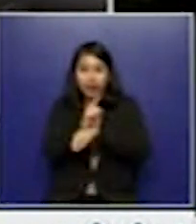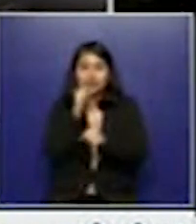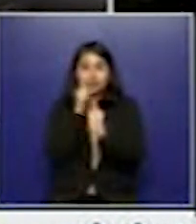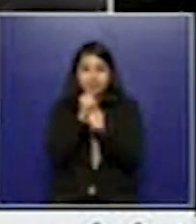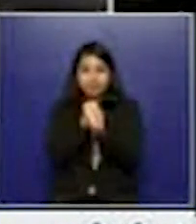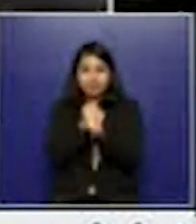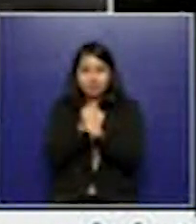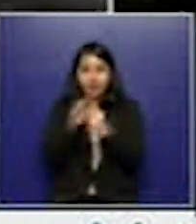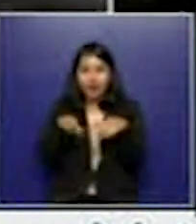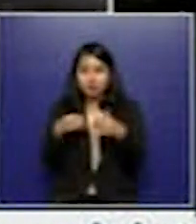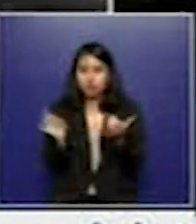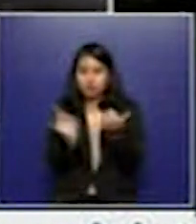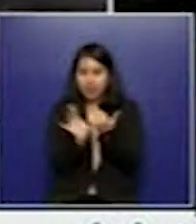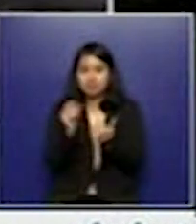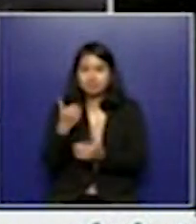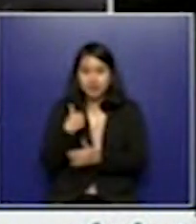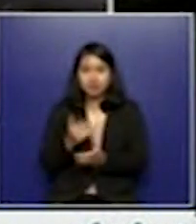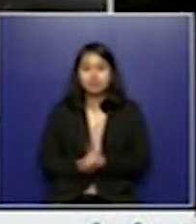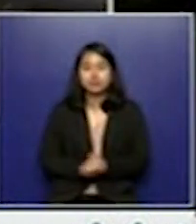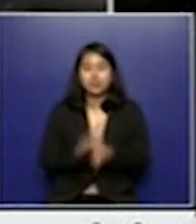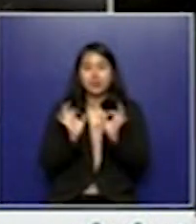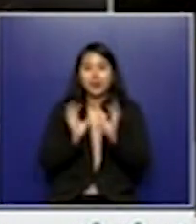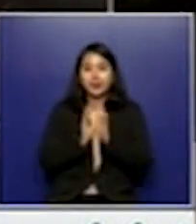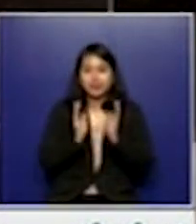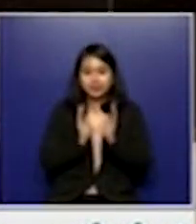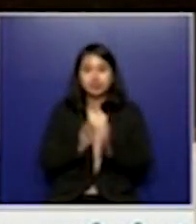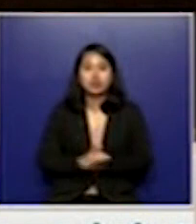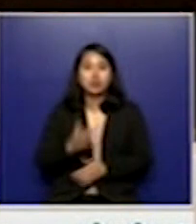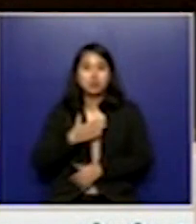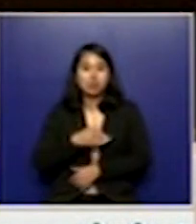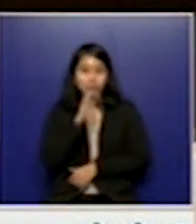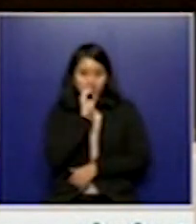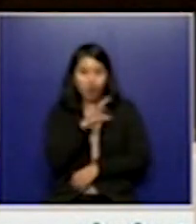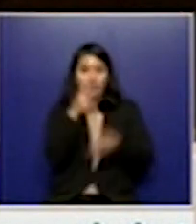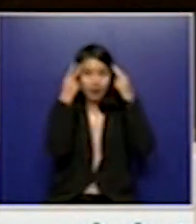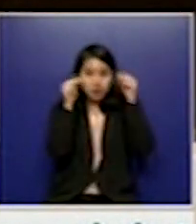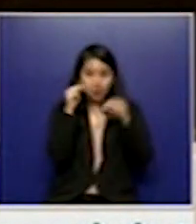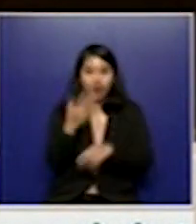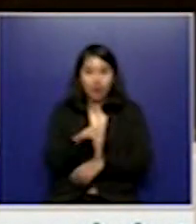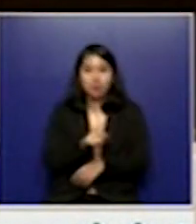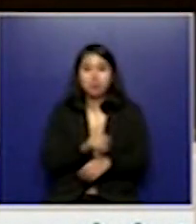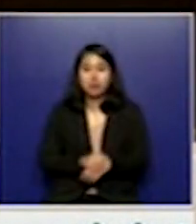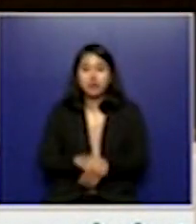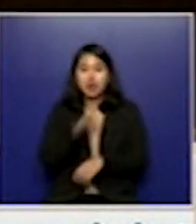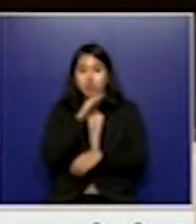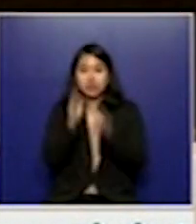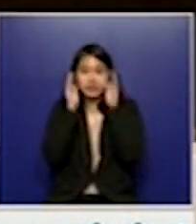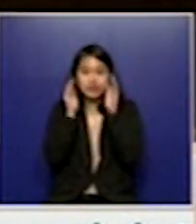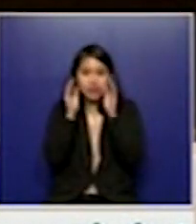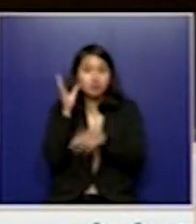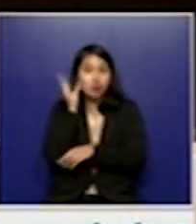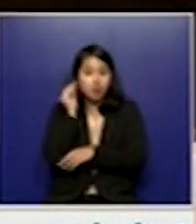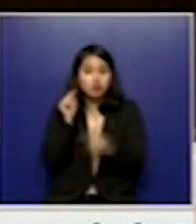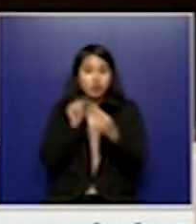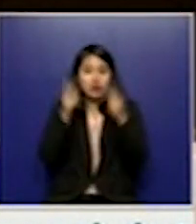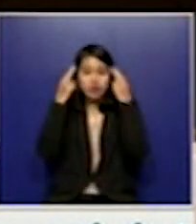ครับ มีประสิทธิภาพกว่านี้ครับขอบคุณครับ ครับขอบคุณครับความจริงแล้วผมก็ติงท่านนายกไปแล้วนะครับถ้าพวกท่านตั้งใจฟังนั้นตอนที่ท่านนายกพูด